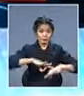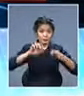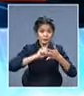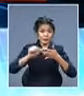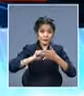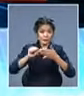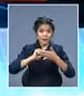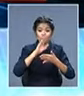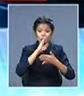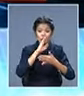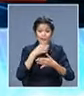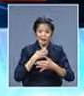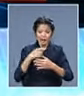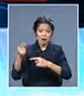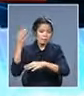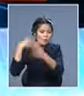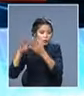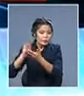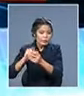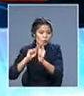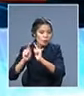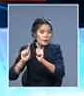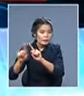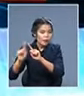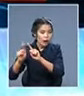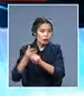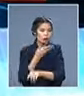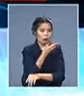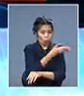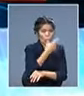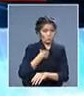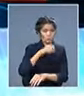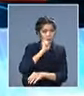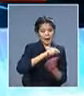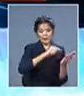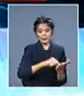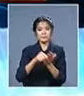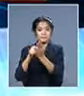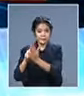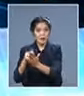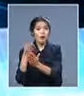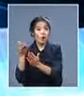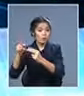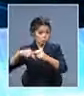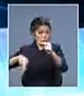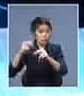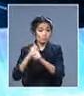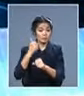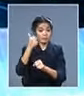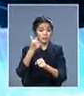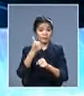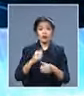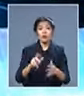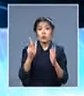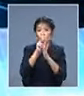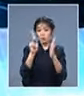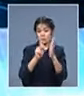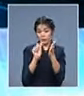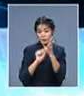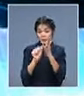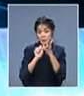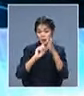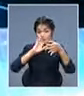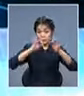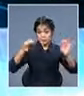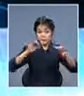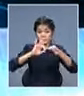ต่อไปก็ต้องขอหมายศาลแปลว่าชุดกฎหมายร่างกฎหมายเหล่านี้ยังแก้ไขได้ใช่ไหมคะ ใช่ครับเราจะแก้ไขกันที่